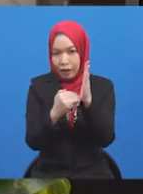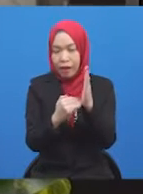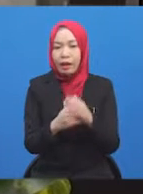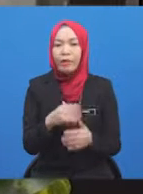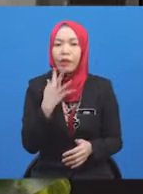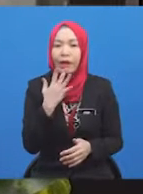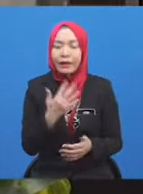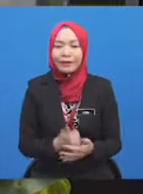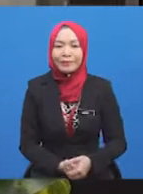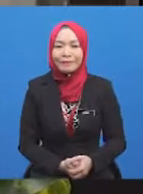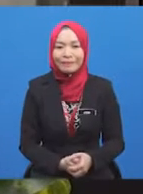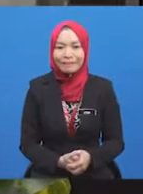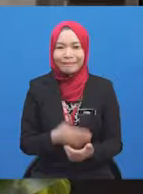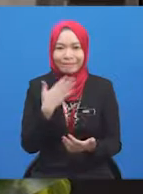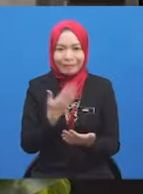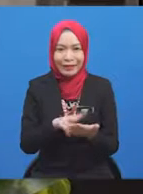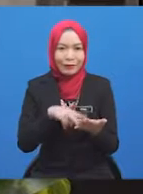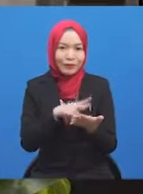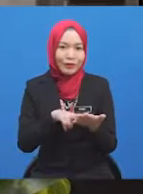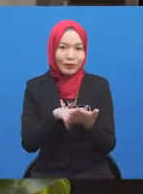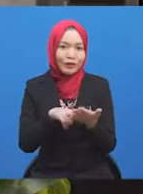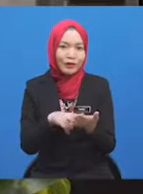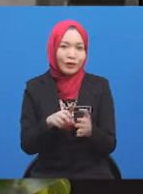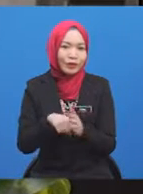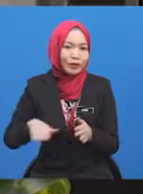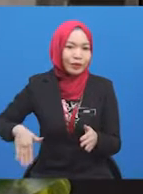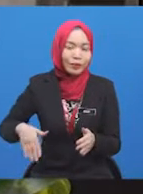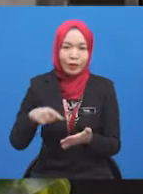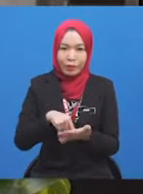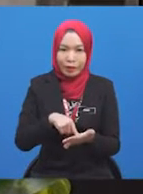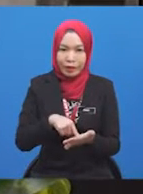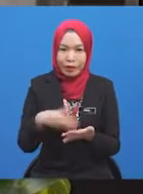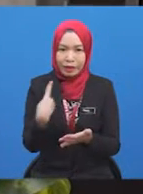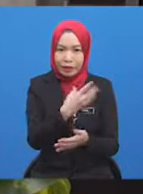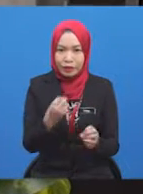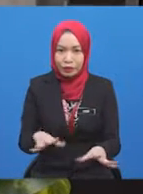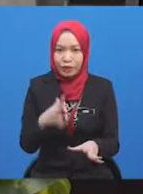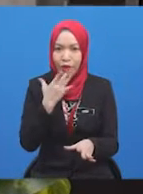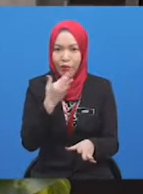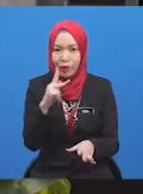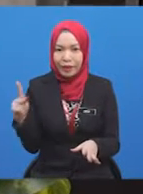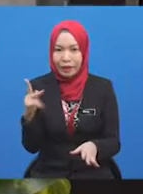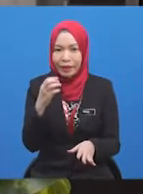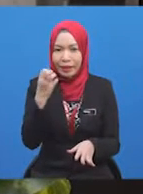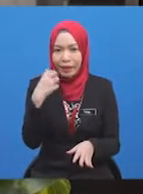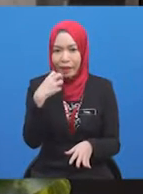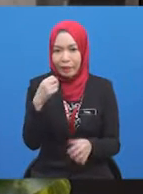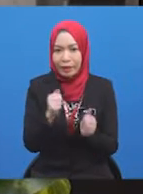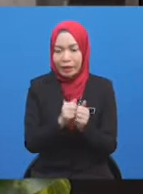Baiklah, murid-murid. Video sebelum ini, kita telah mewarna apple dengan menggunakan eyedropper